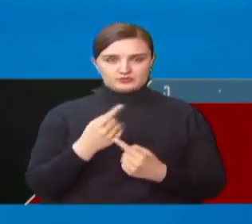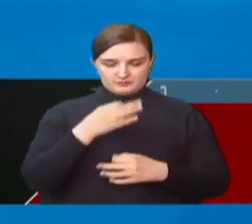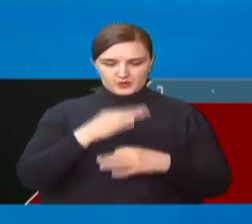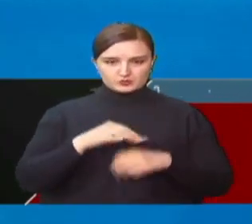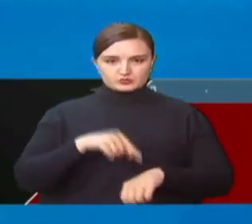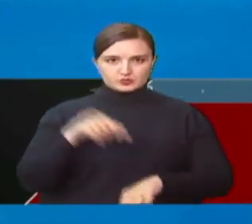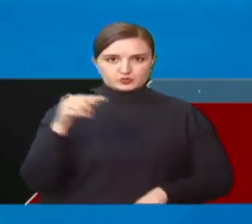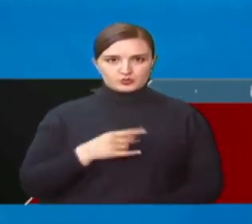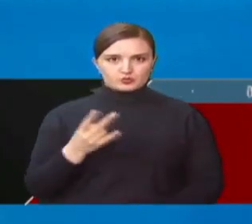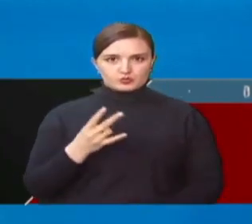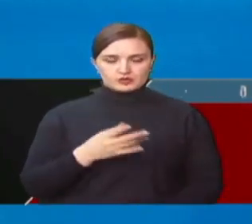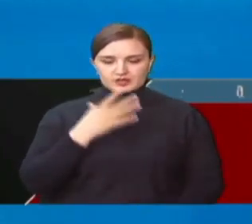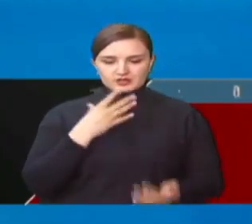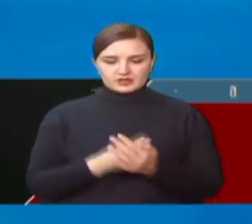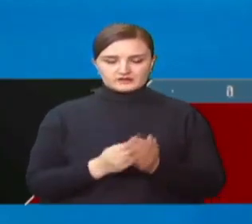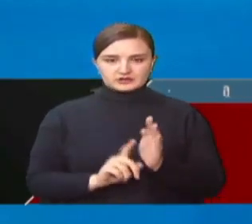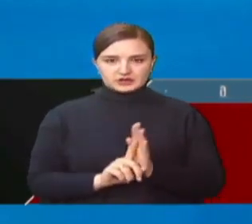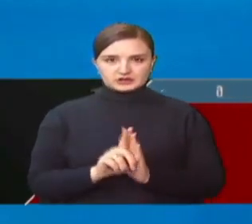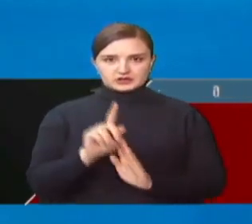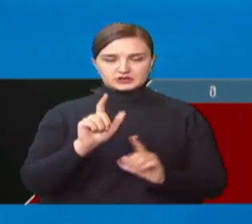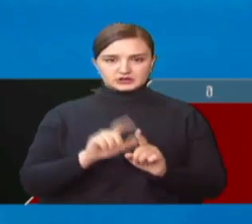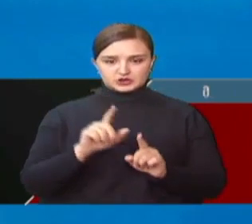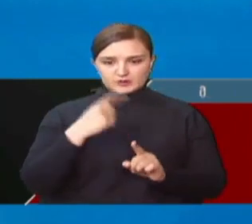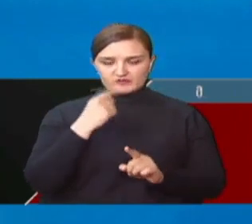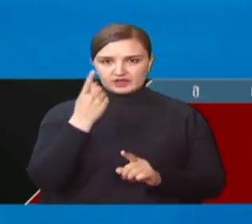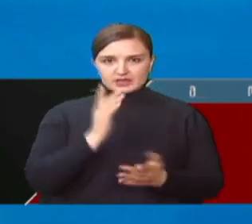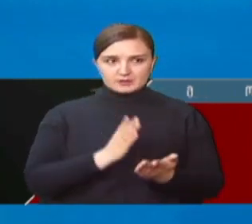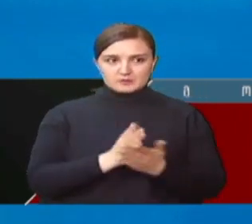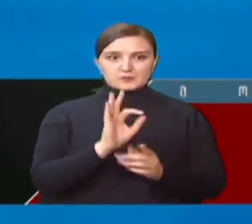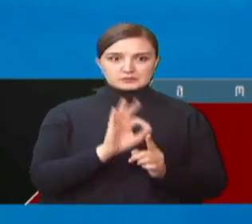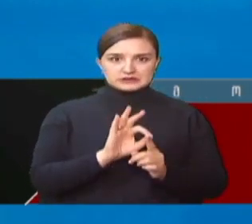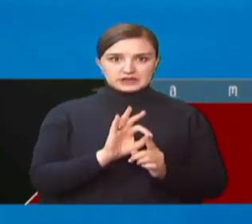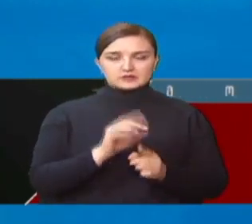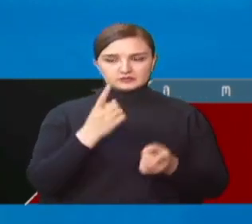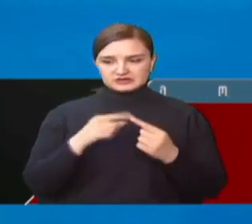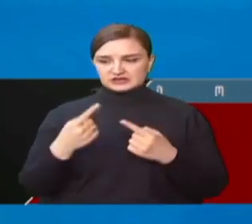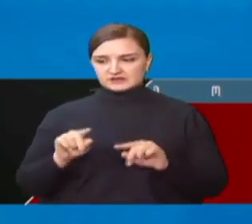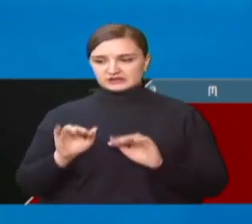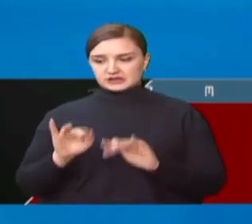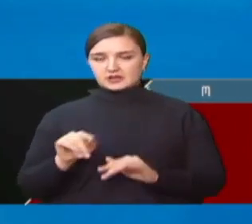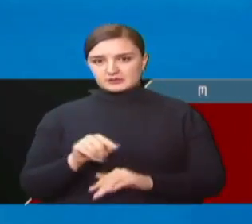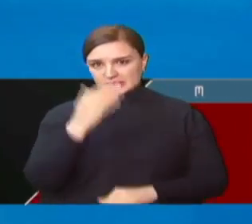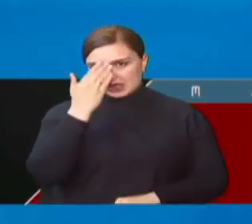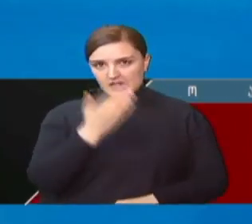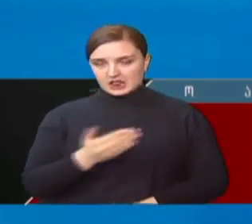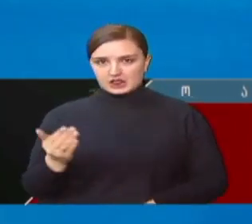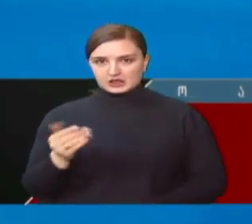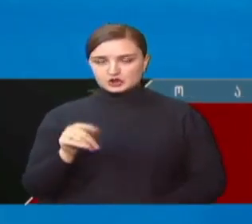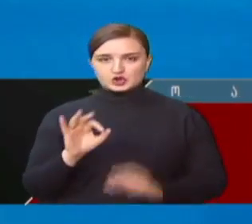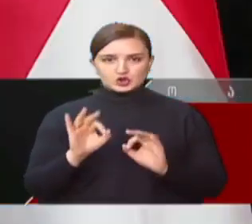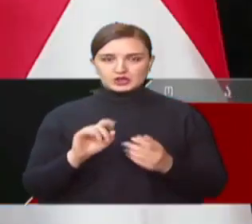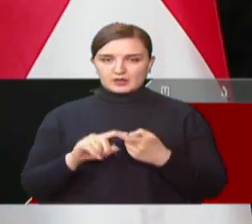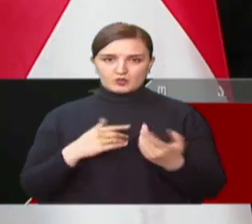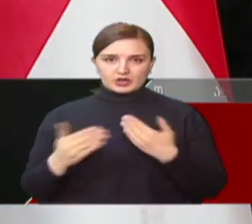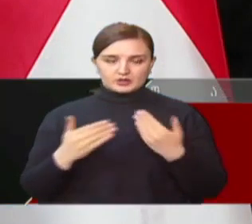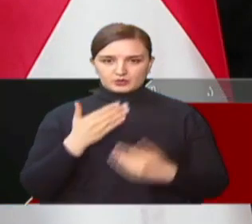თავის დასაწყისში ანონსებენ ერთ მიზანს და შუაში მეორეს, მე ვფიქრობ, რომ ეს არ არის საზოგადოების მიმართ სწორი